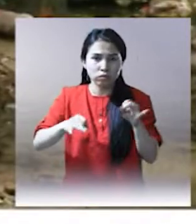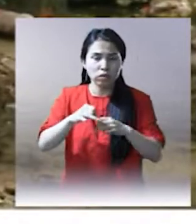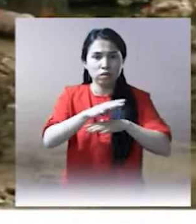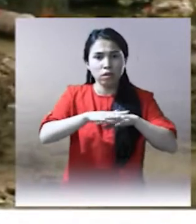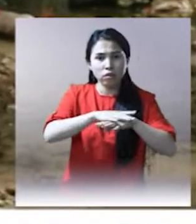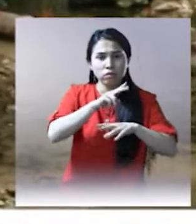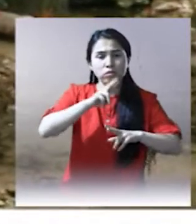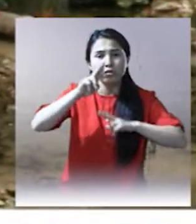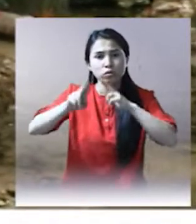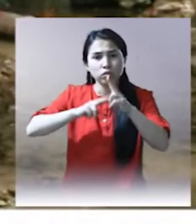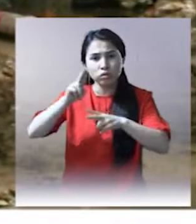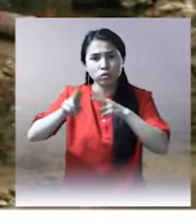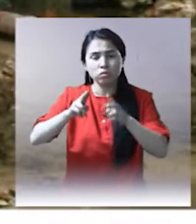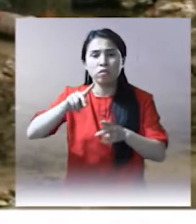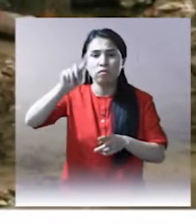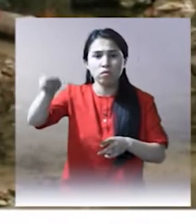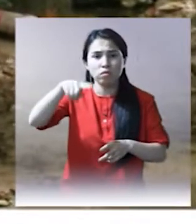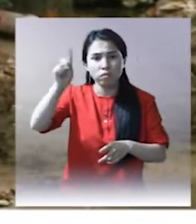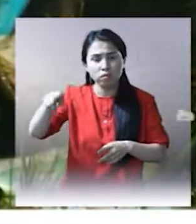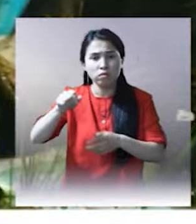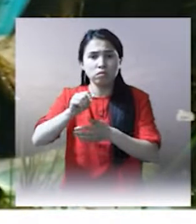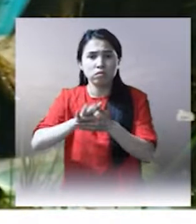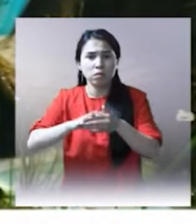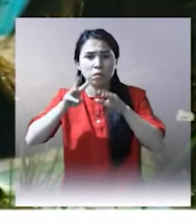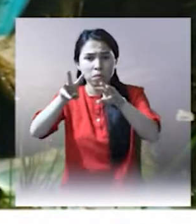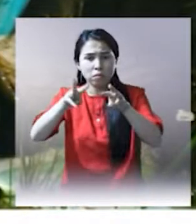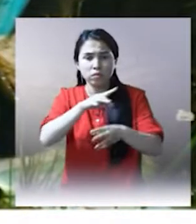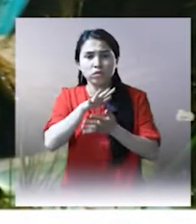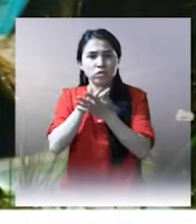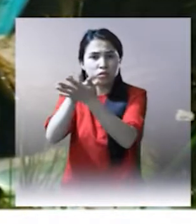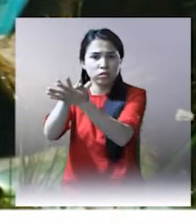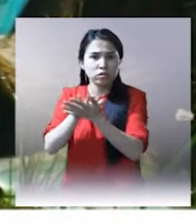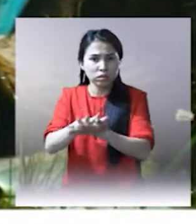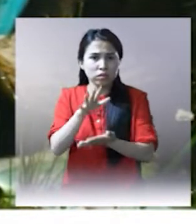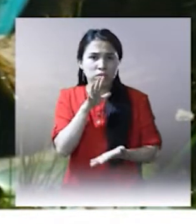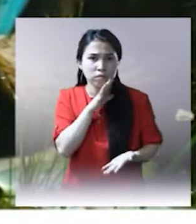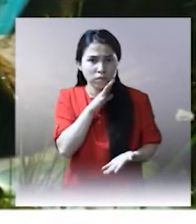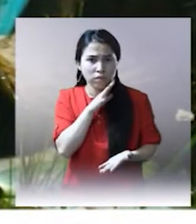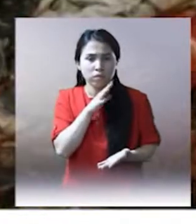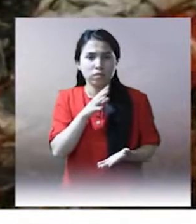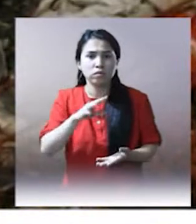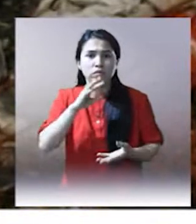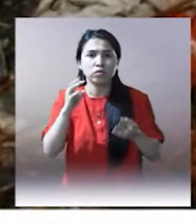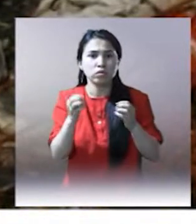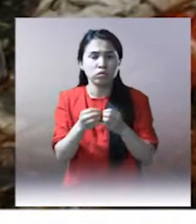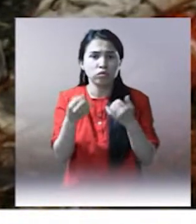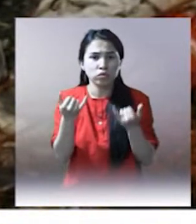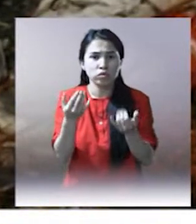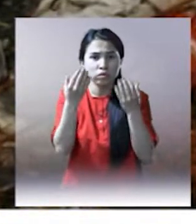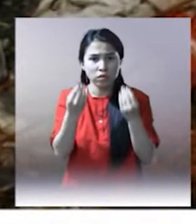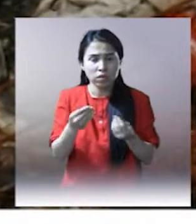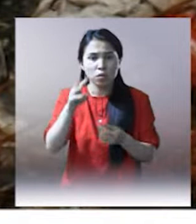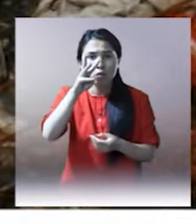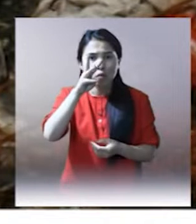Тұрғындар, жауапты компаниялар және учаскелік полицейлер. Әкімдіктің арыз бұрышына яки әлеуметтік желіге түсетін шағымдардың дені қазір әлгі